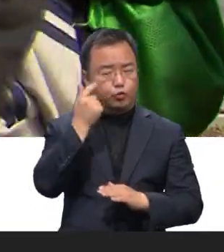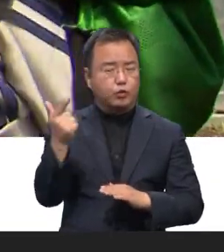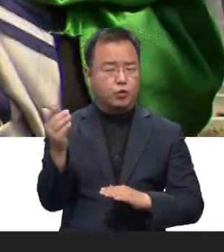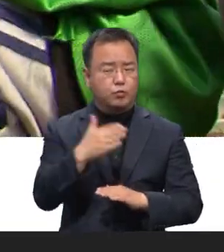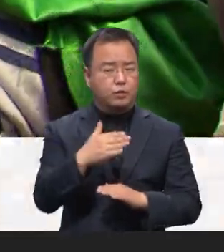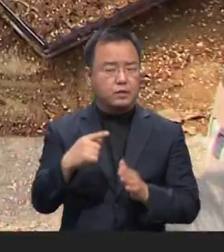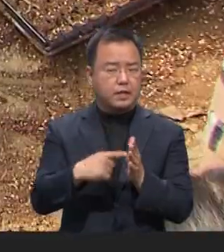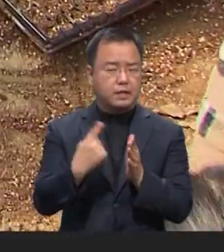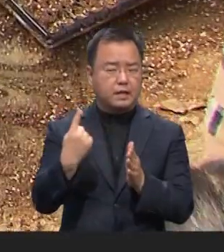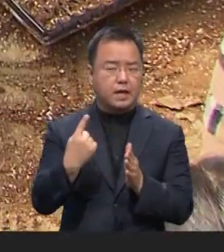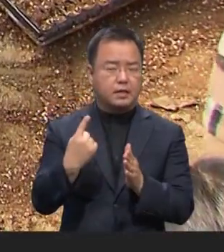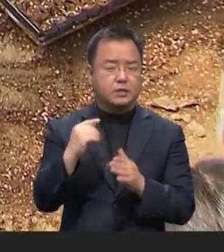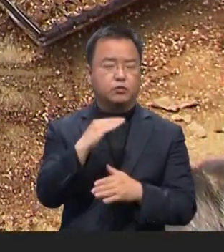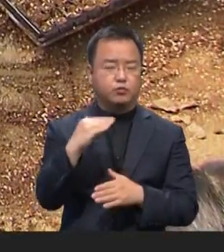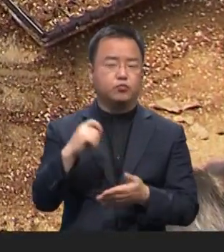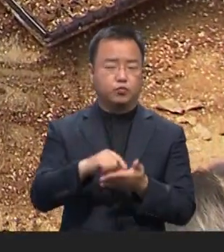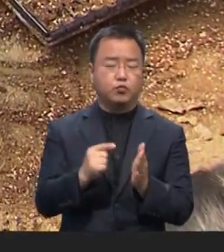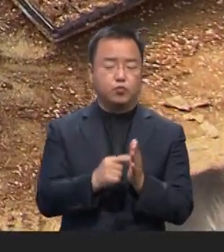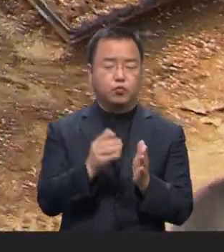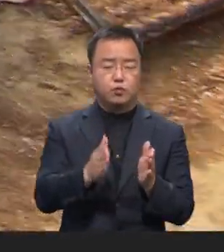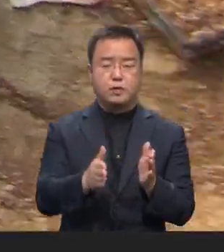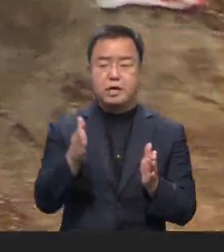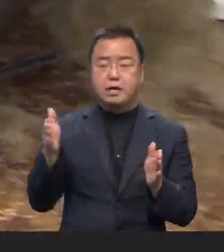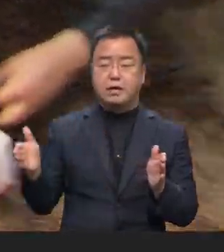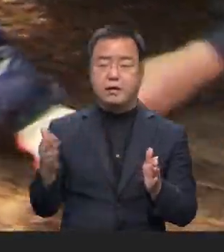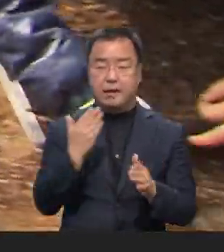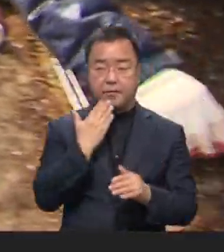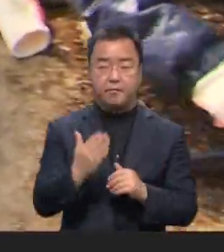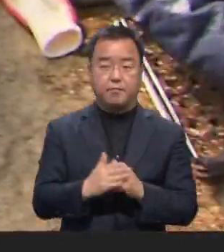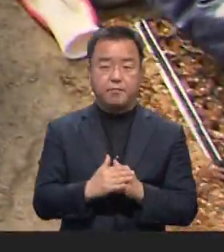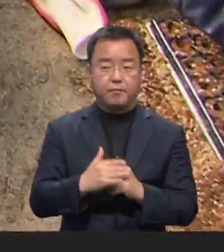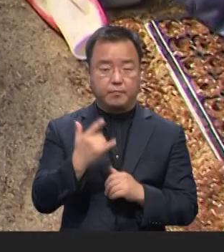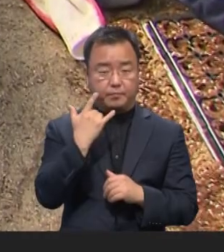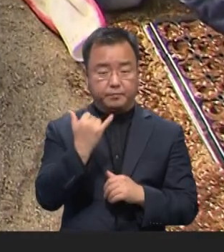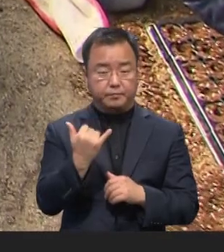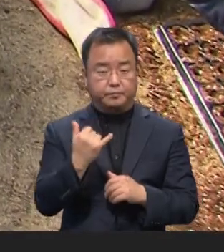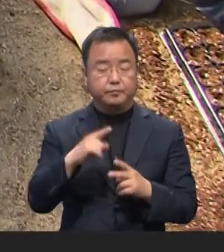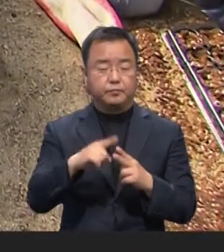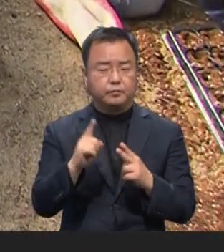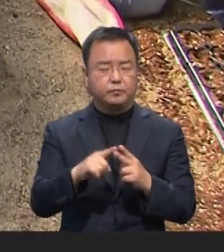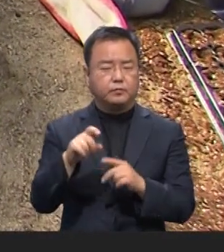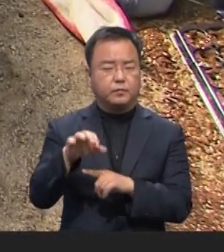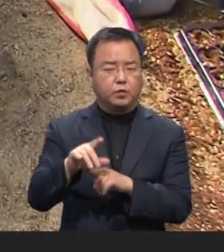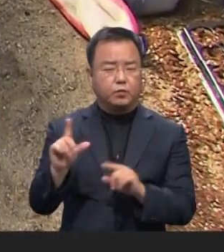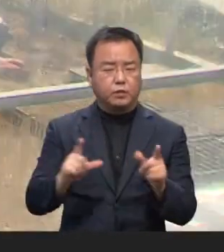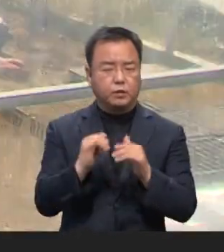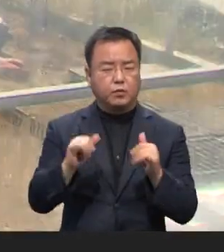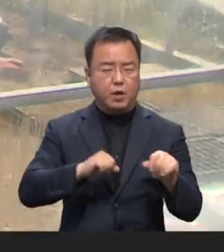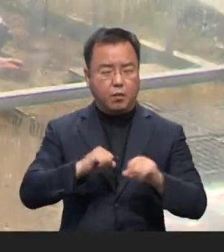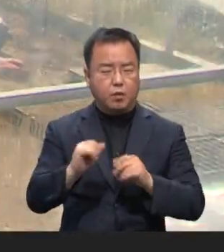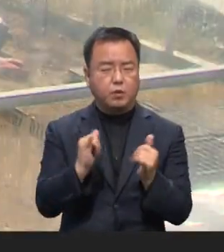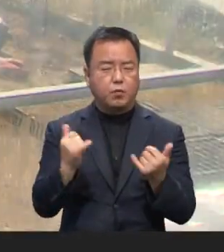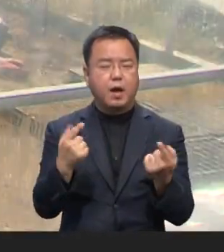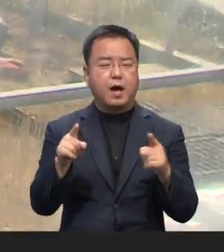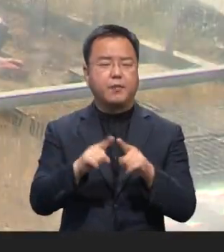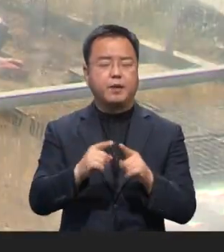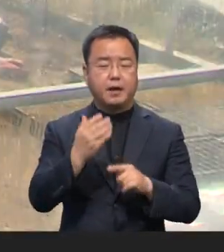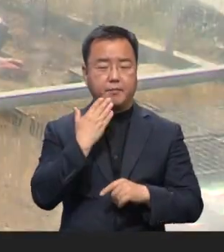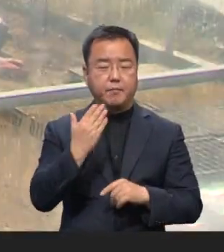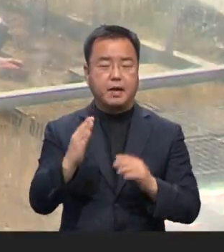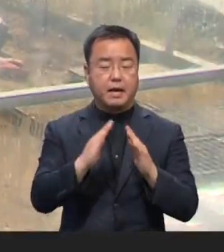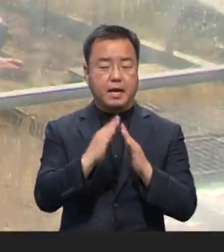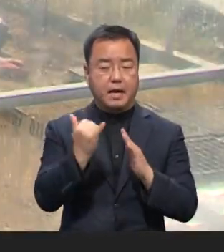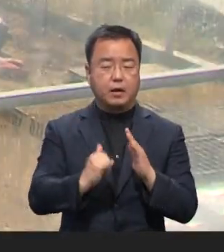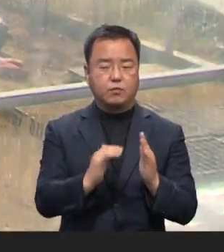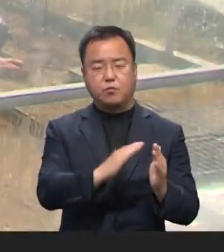있습니다. 현지 농가 주민들이나 보호자 역할을 할 수 있는 활동가와 함께 지낼 수 있고 가족들이 이주할 수 있는